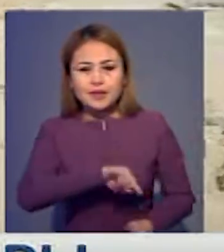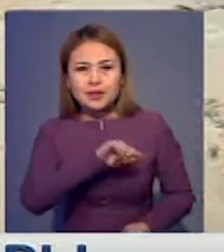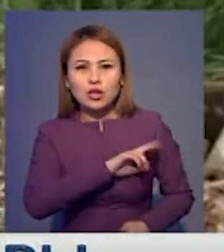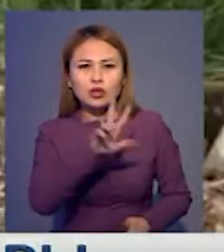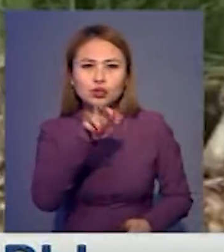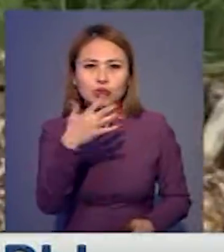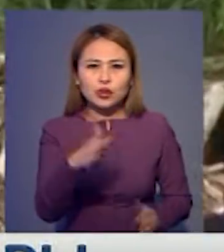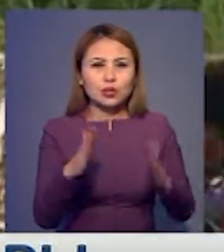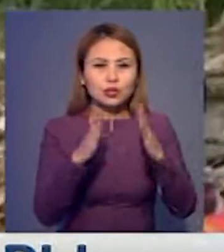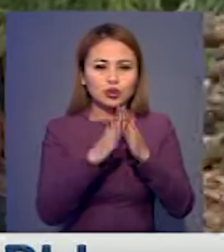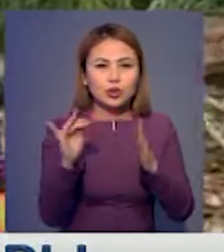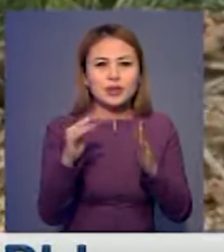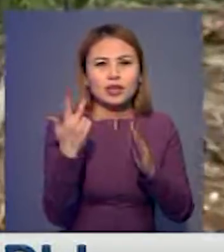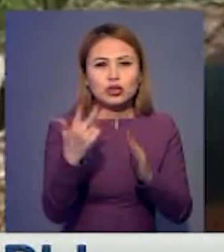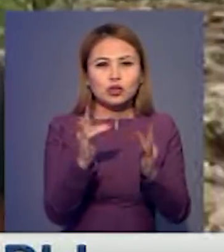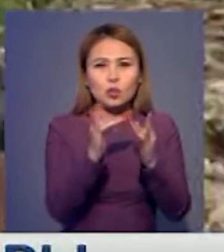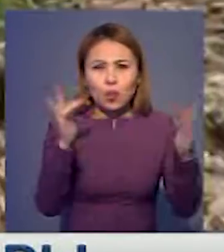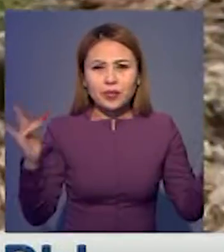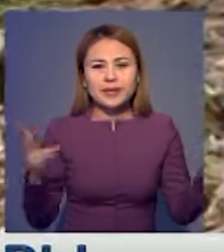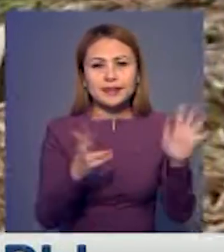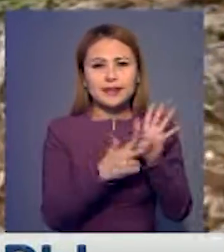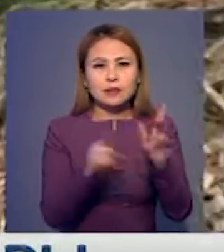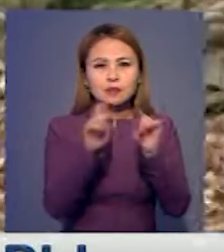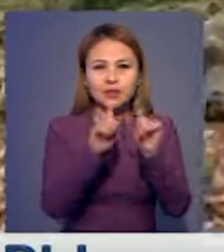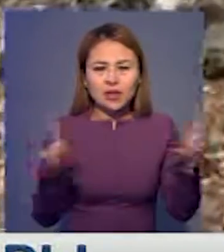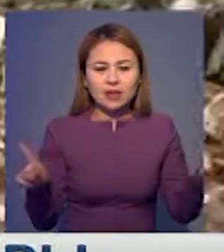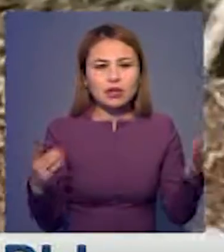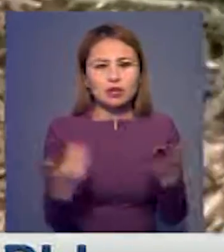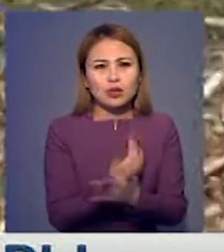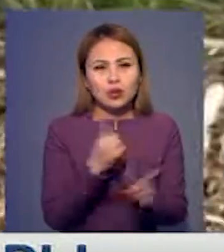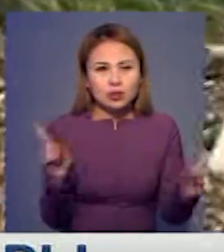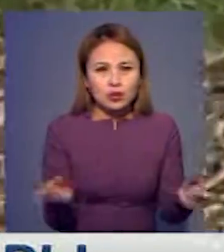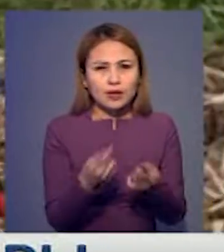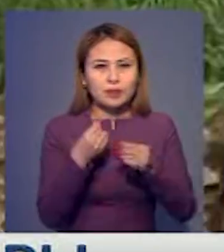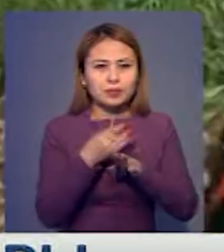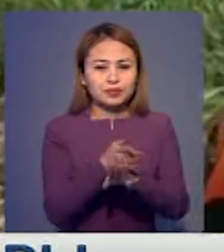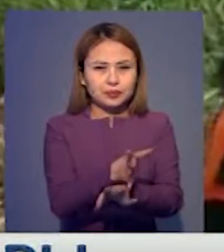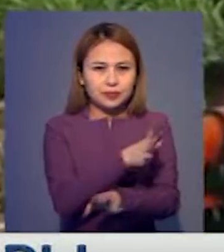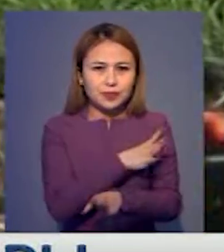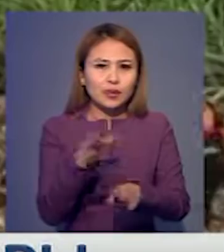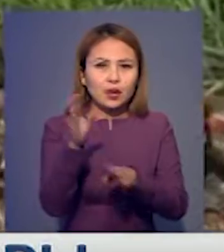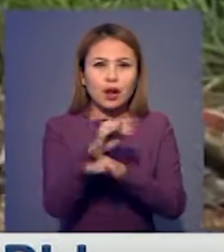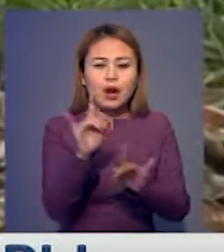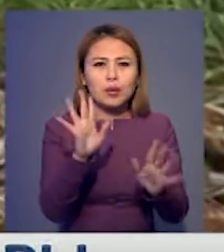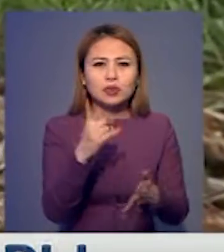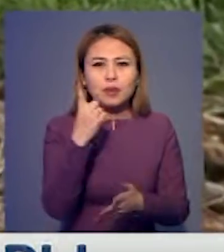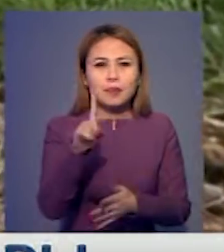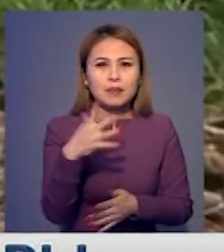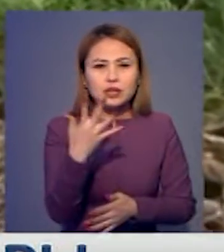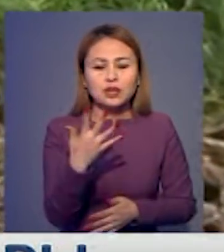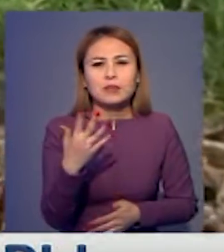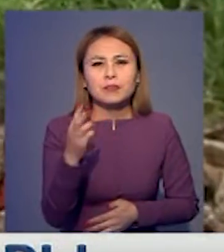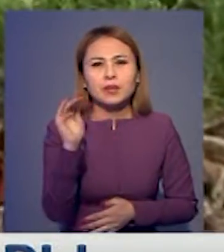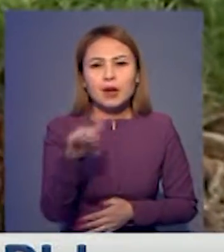мінезі салдарынан 350 тұрғын үй, 3 көпір, 8 мектеп және инфрақұрылымдық кешендері қираған. Апат орнында